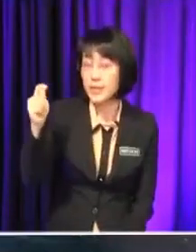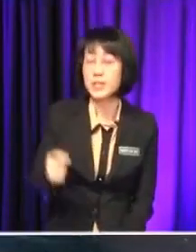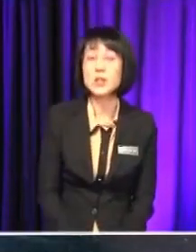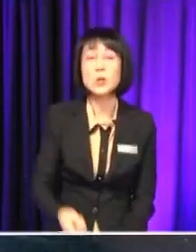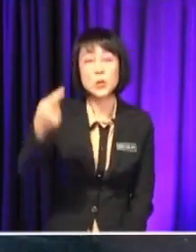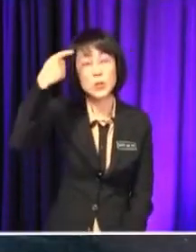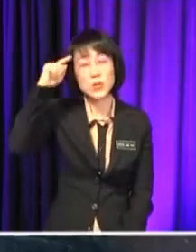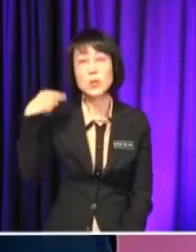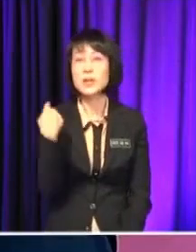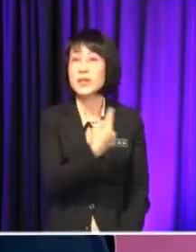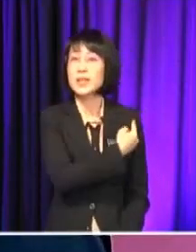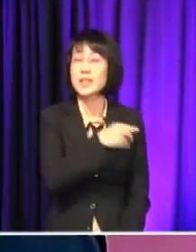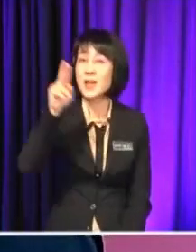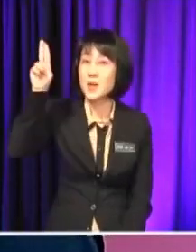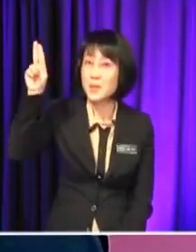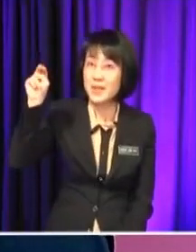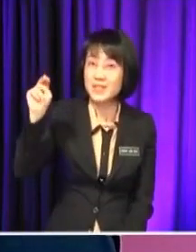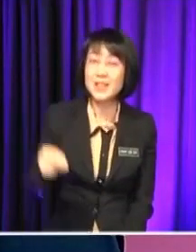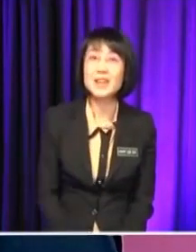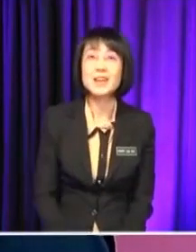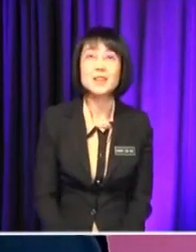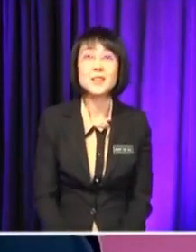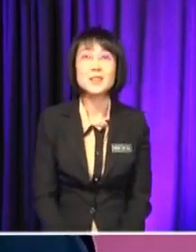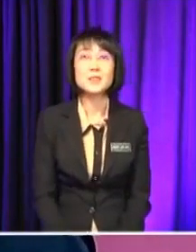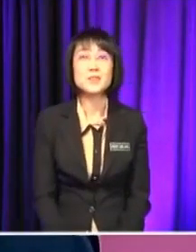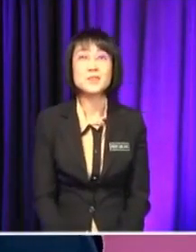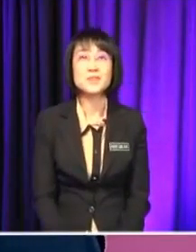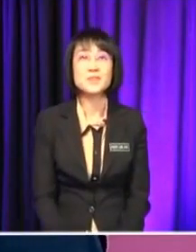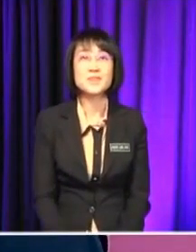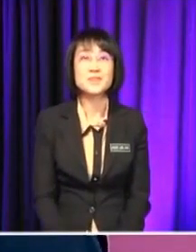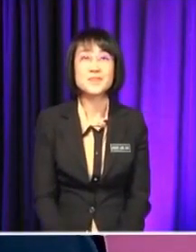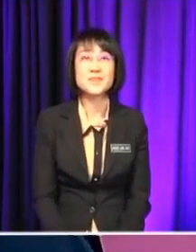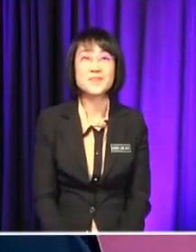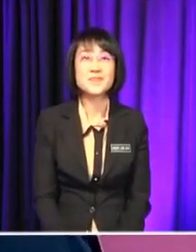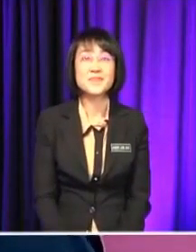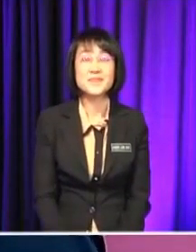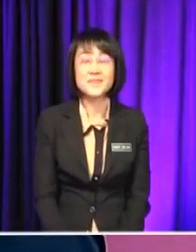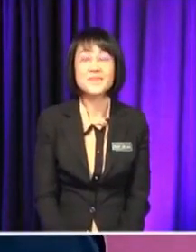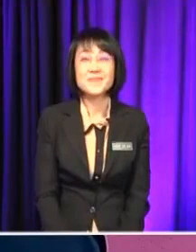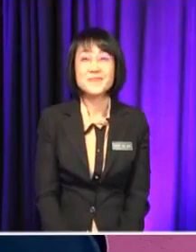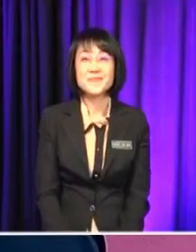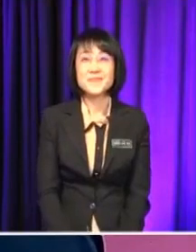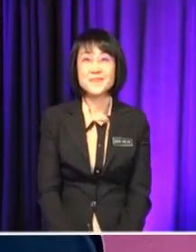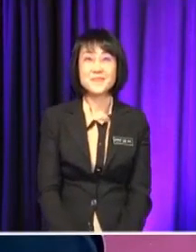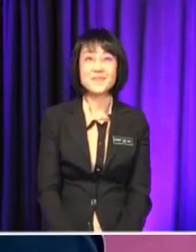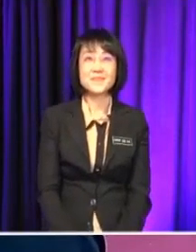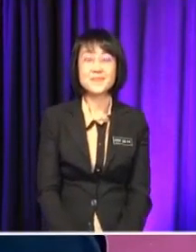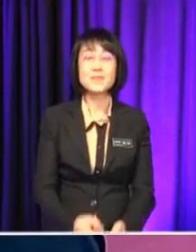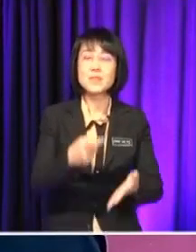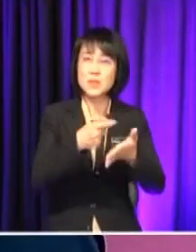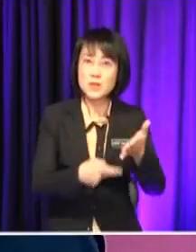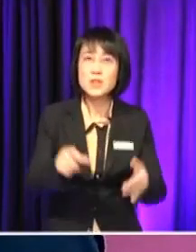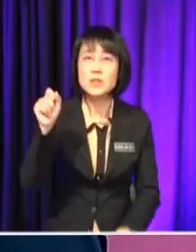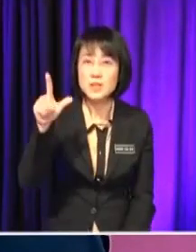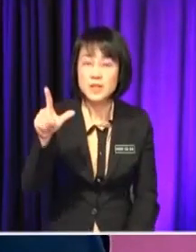memasang eee pemasangan sqlt seperti mana tadi eee di awal tadi Fizi ke kosnya agak mahal tapi